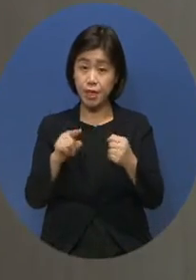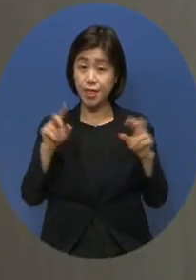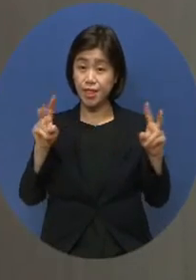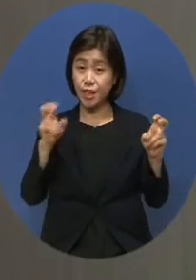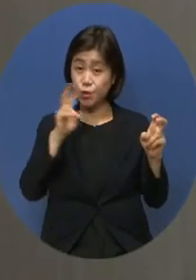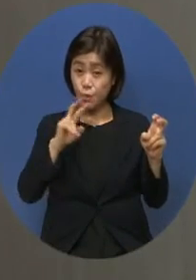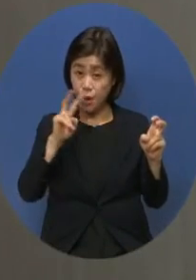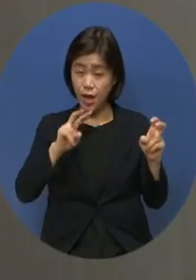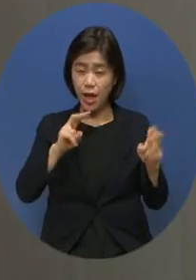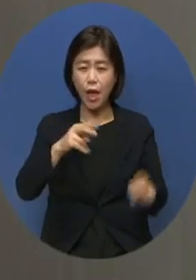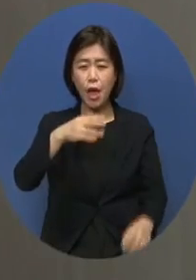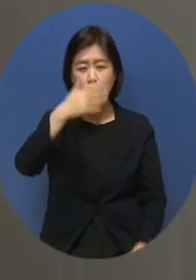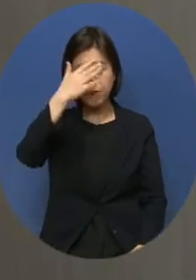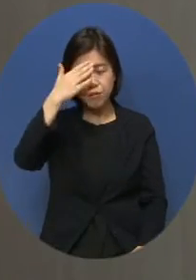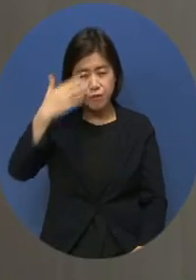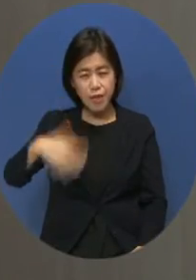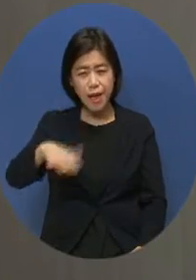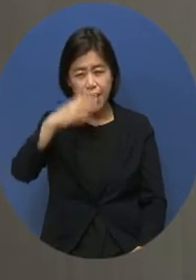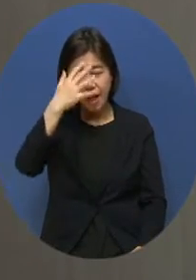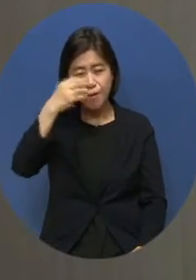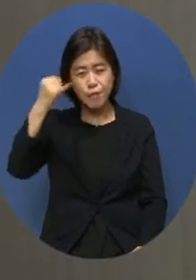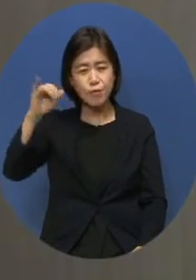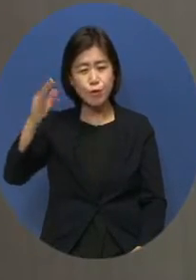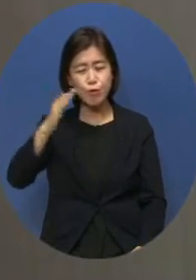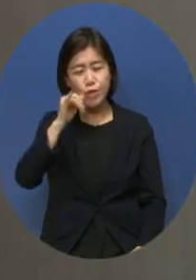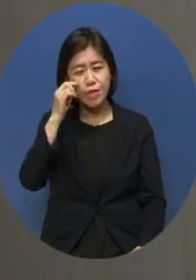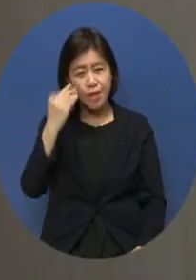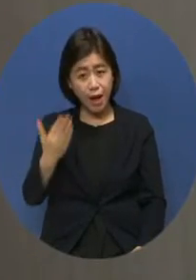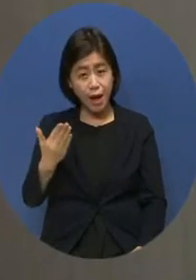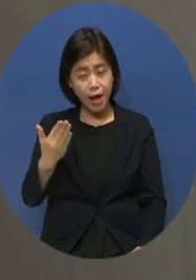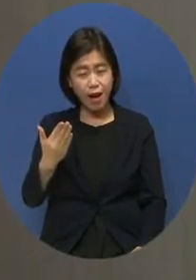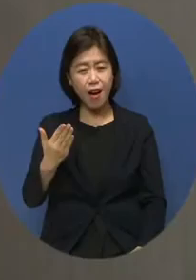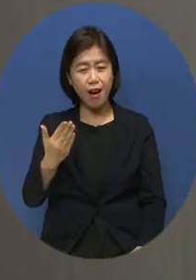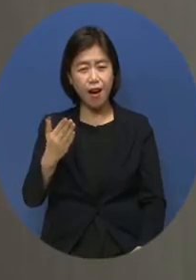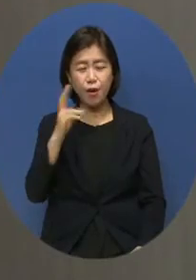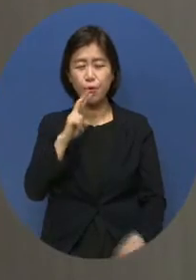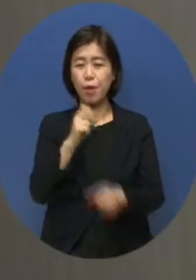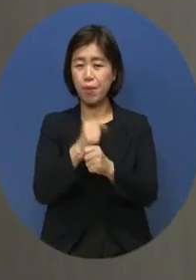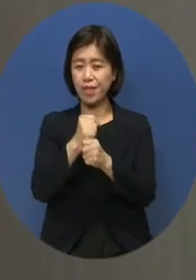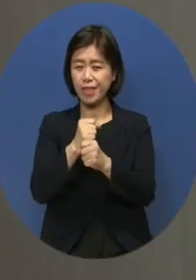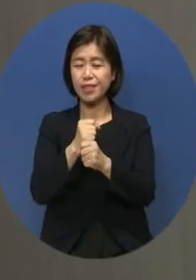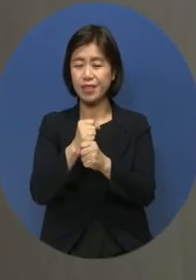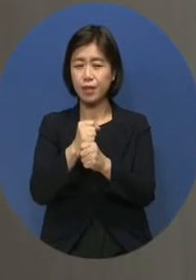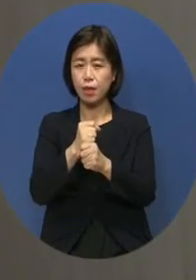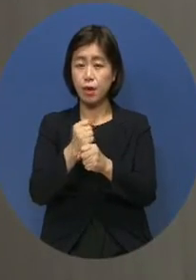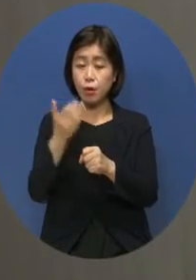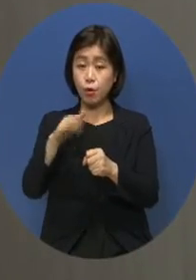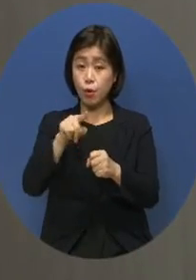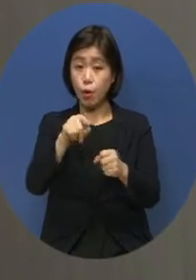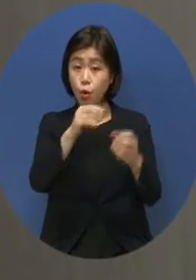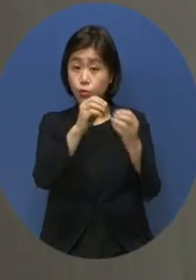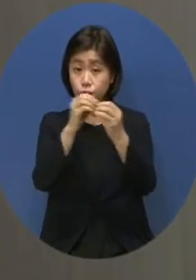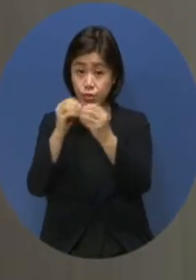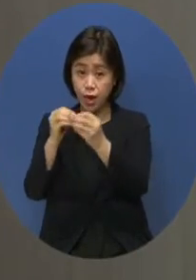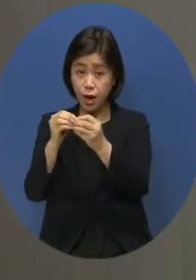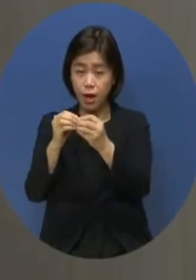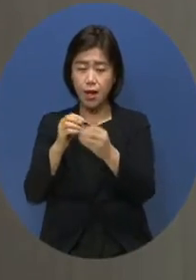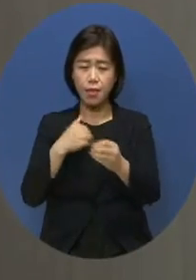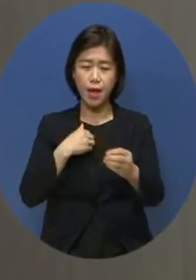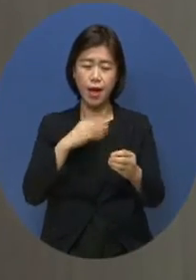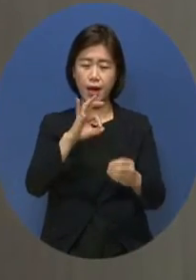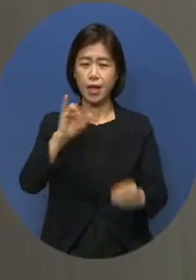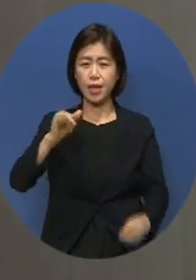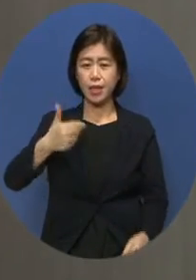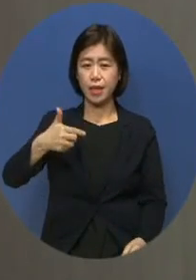할머니가 될 수 있을까라고 하는 문구는 당시 제가 일기에 썼던 문구였어요. 굉장히 힘들었던 날. 이렇게